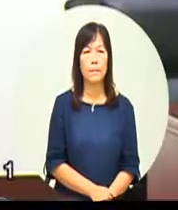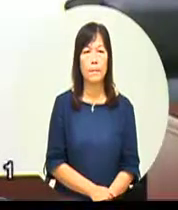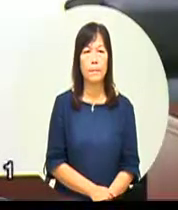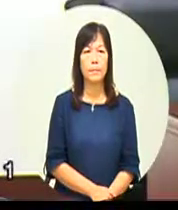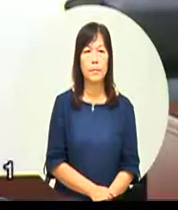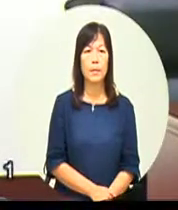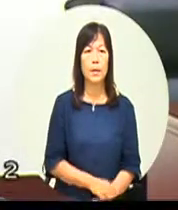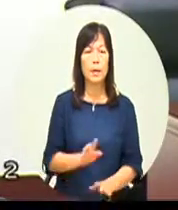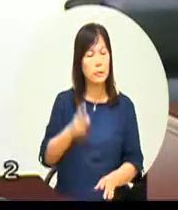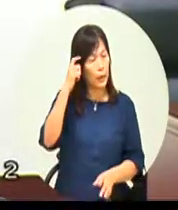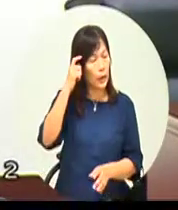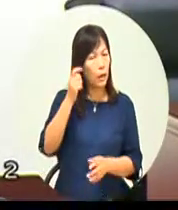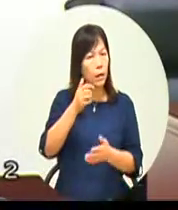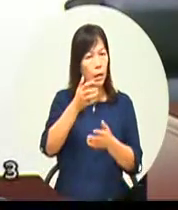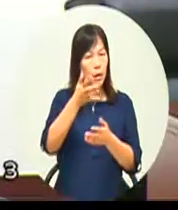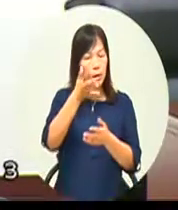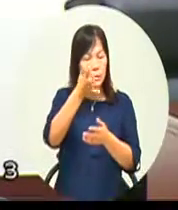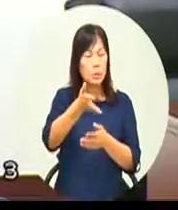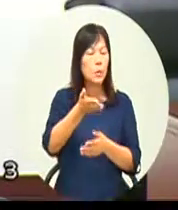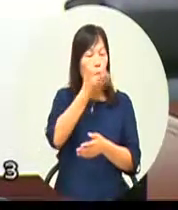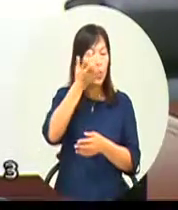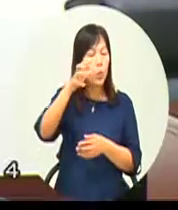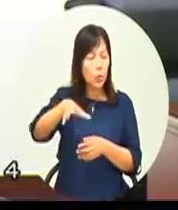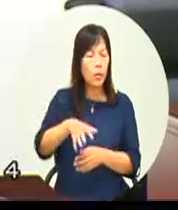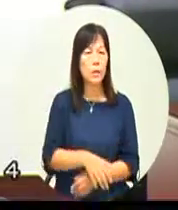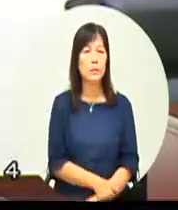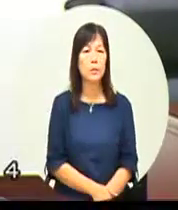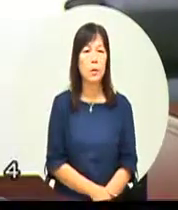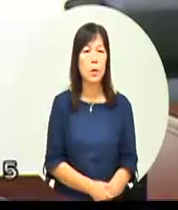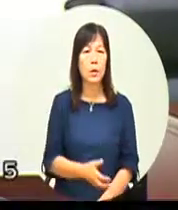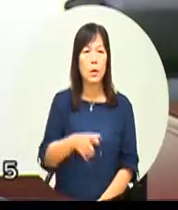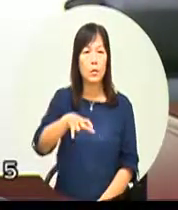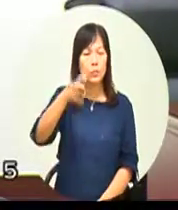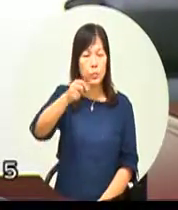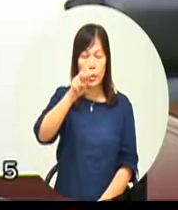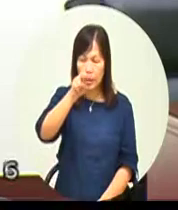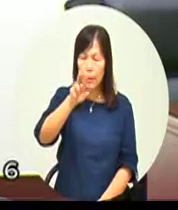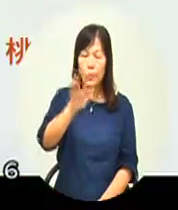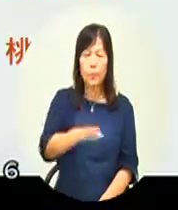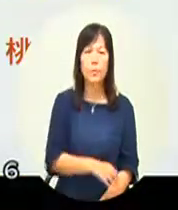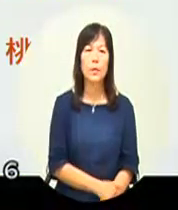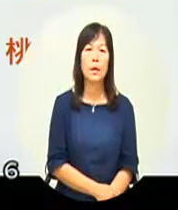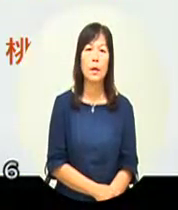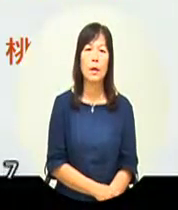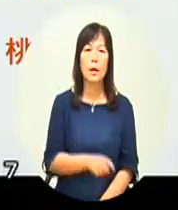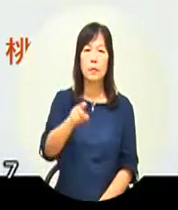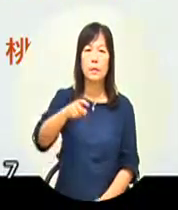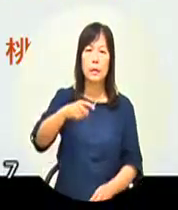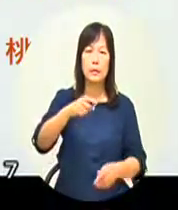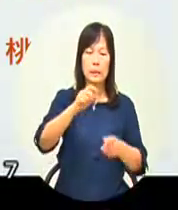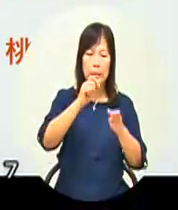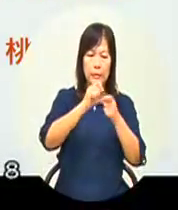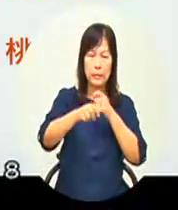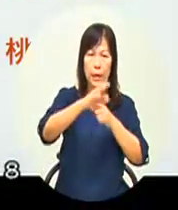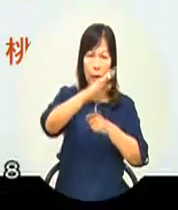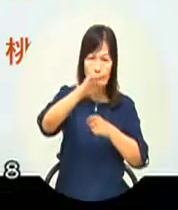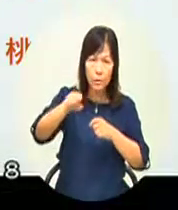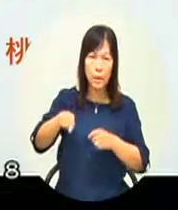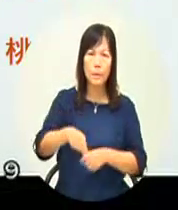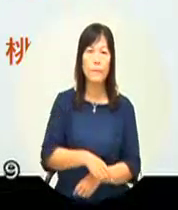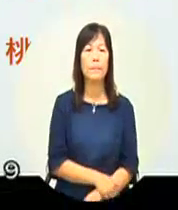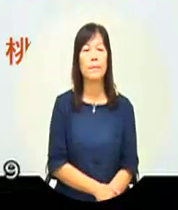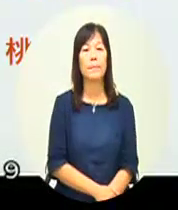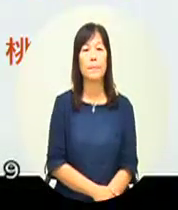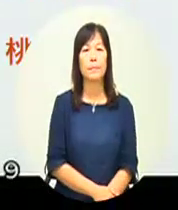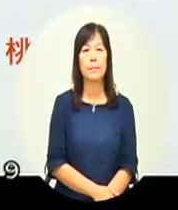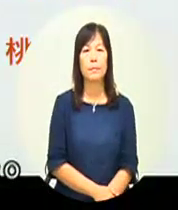我们是先就观光局哈，局长你有看到哈，这是咱的茶山，这是咱的茶山